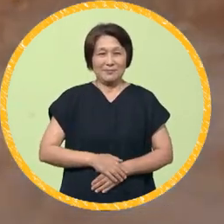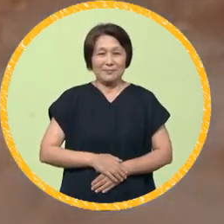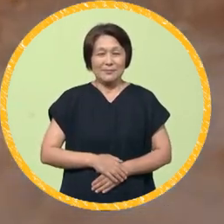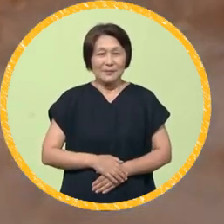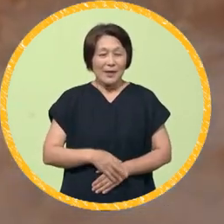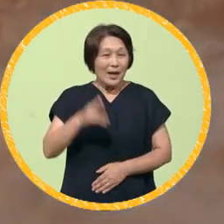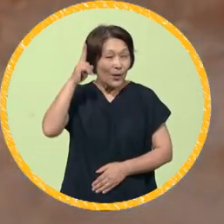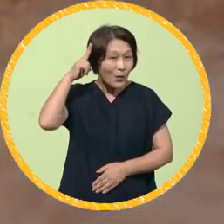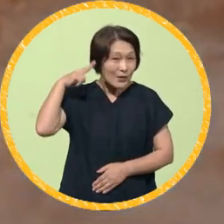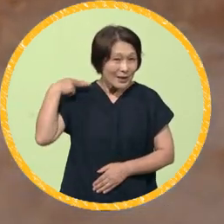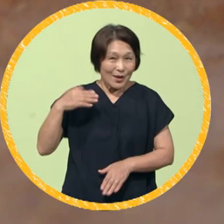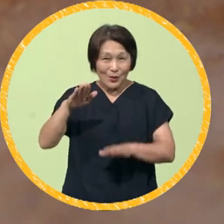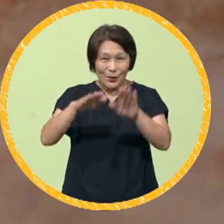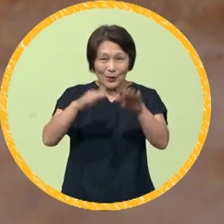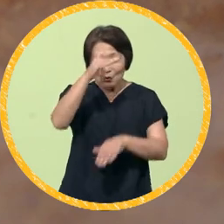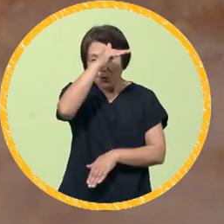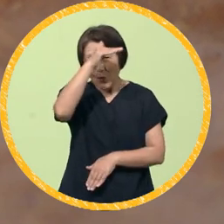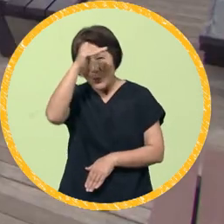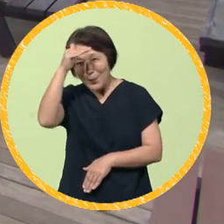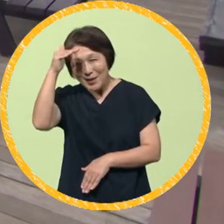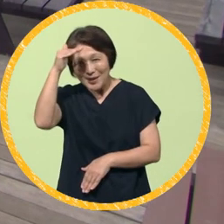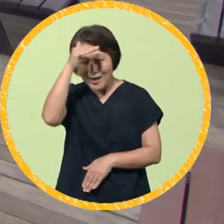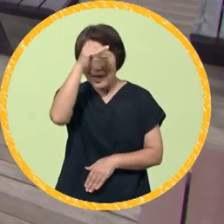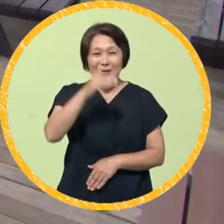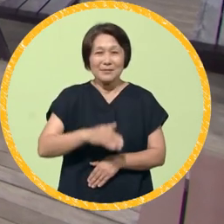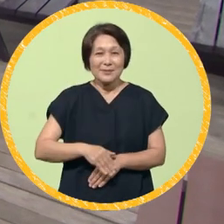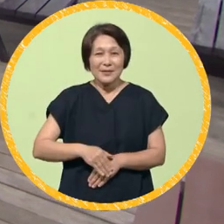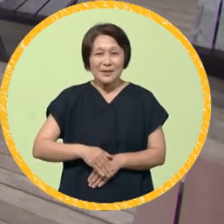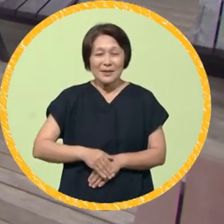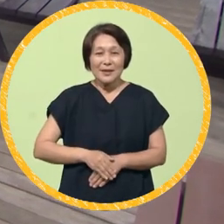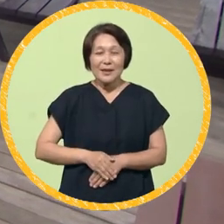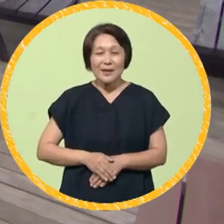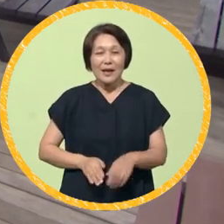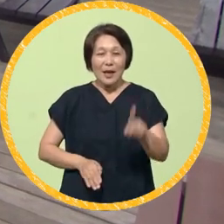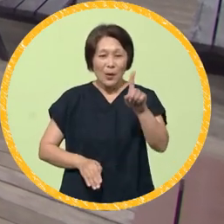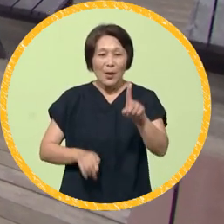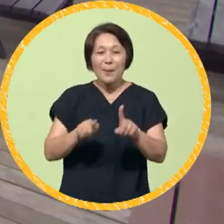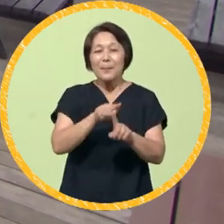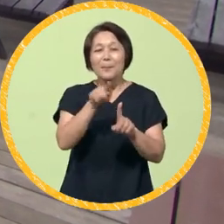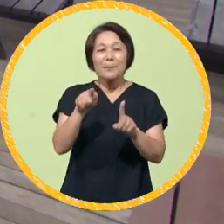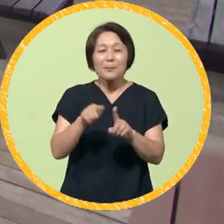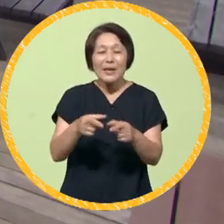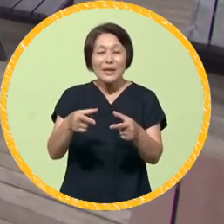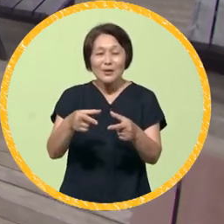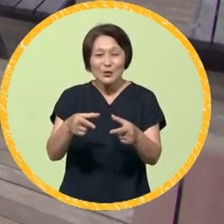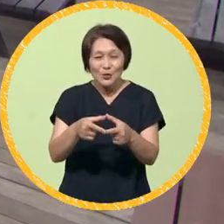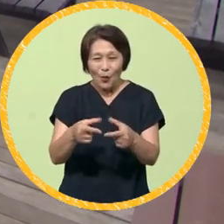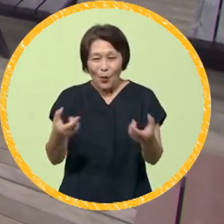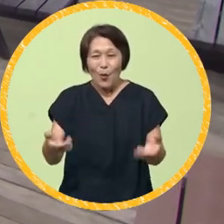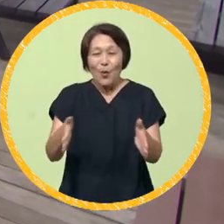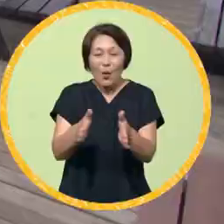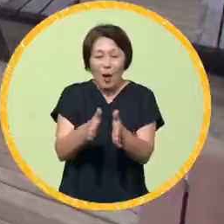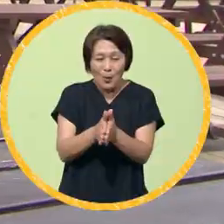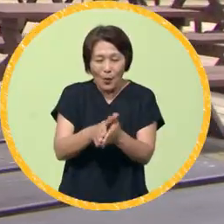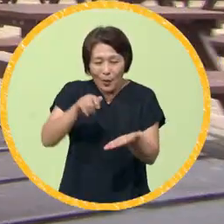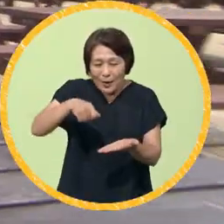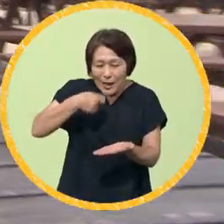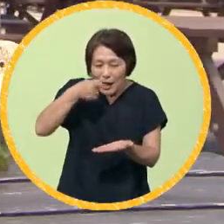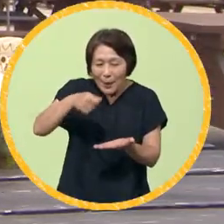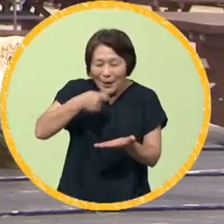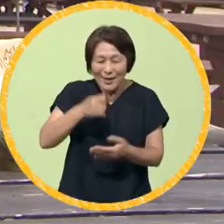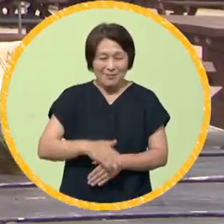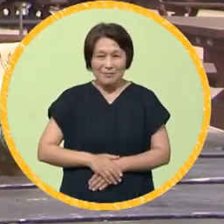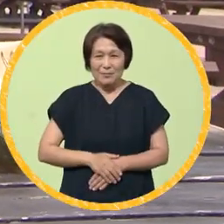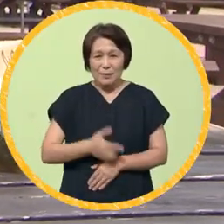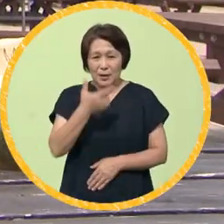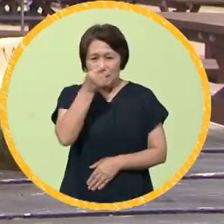賀一望しながら。 そうなんです、横須賀の海を見ながら ワンピースのコラボメニューを食べて。 はい、 すみません私だけ。 大丈夫です。